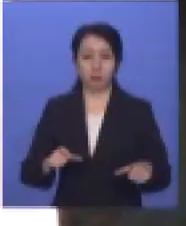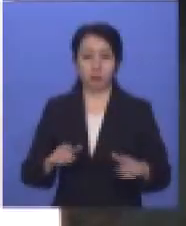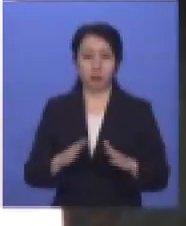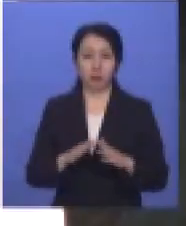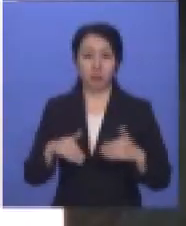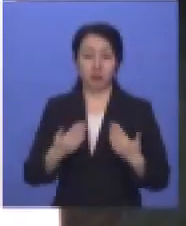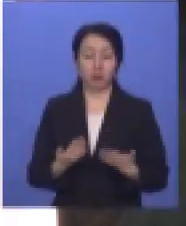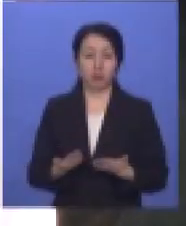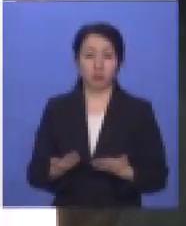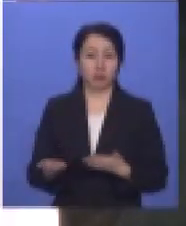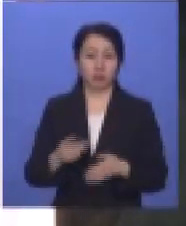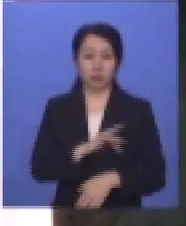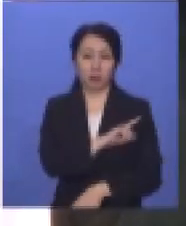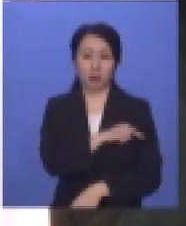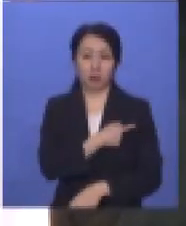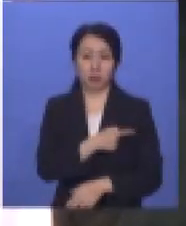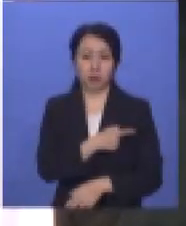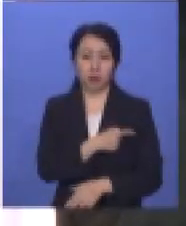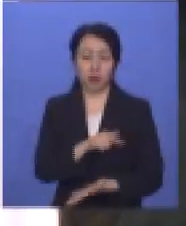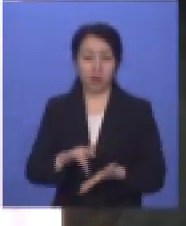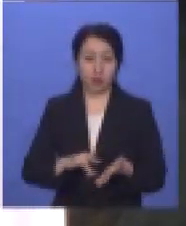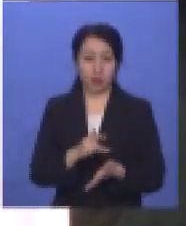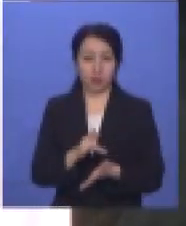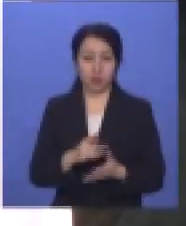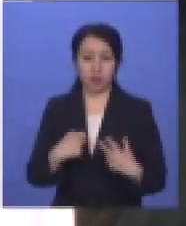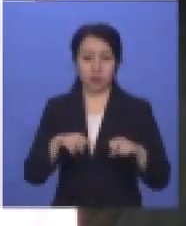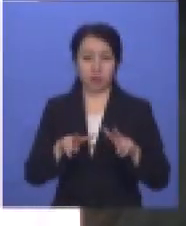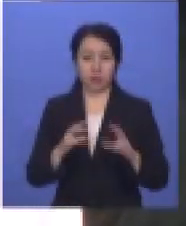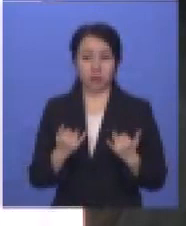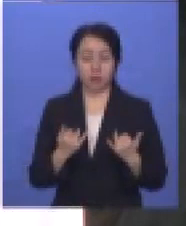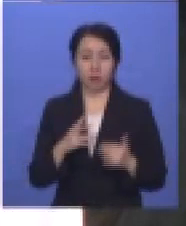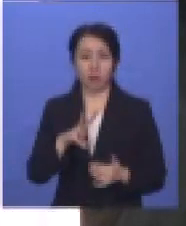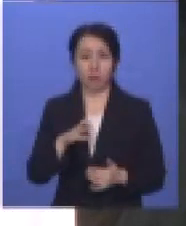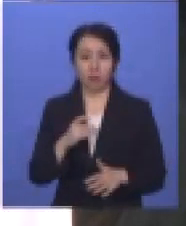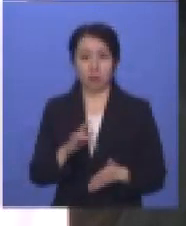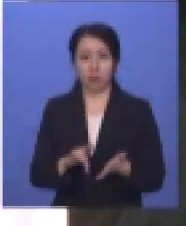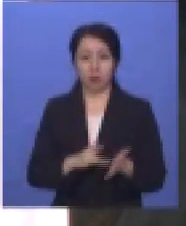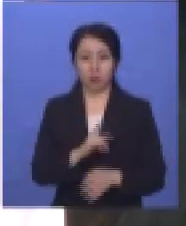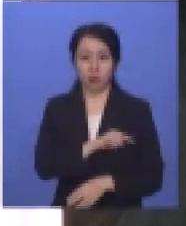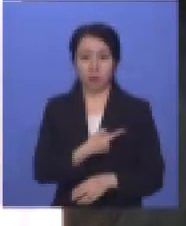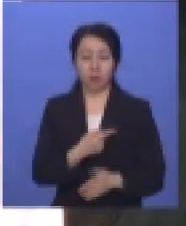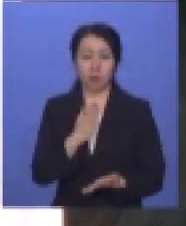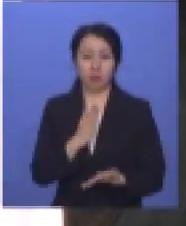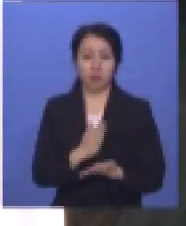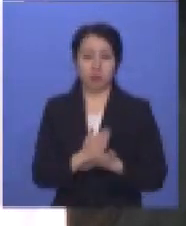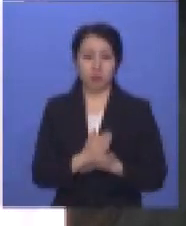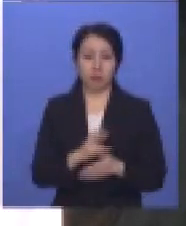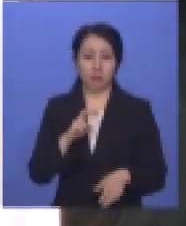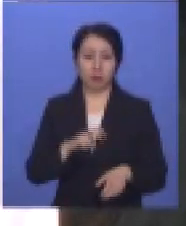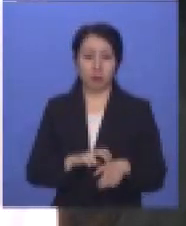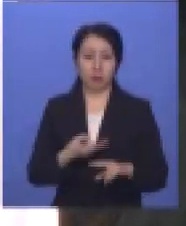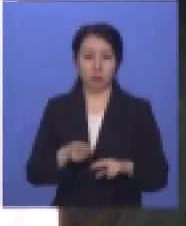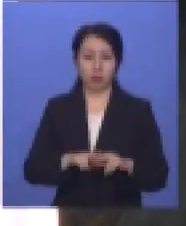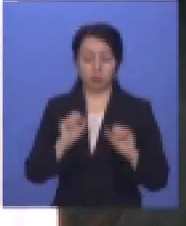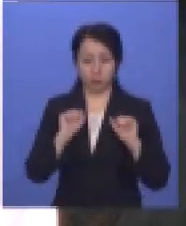И мы не привлекаем городских специалистов, потому что на сегодняшний день в Мамлютской районной больнице достаточно врачей узкого профиля,